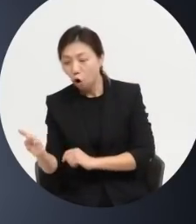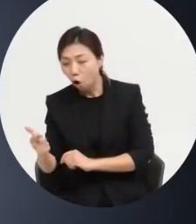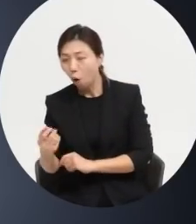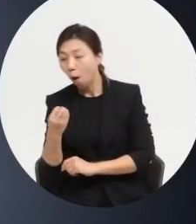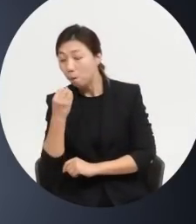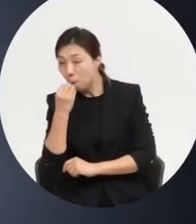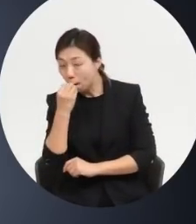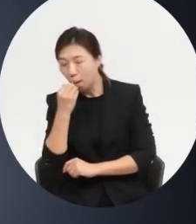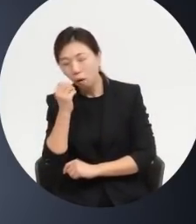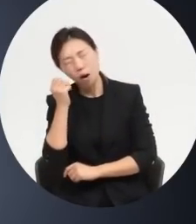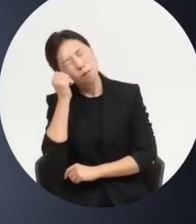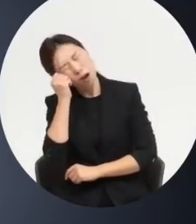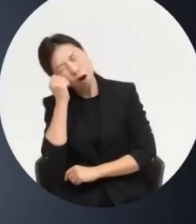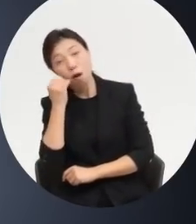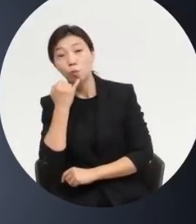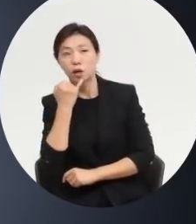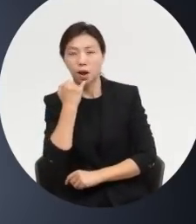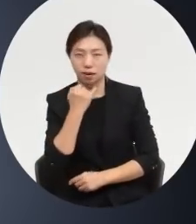돼요.